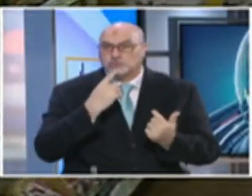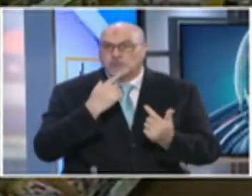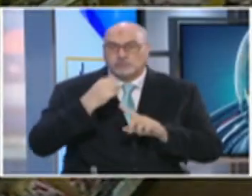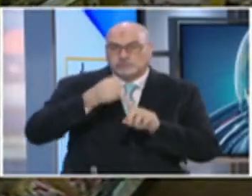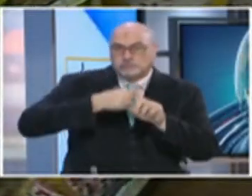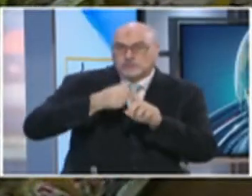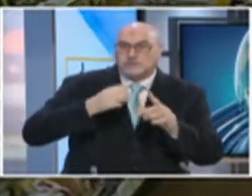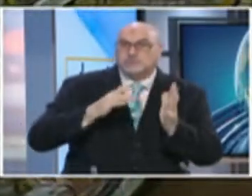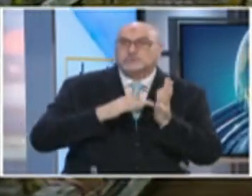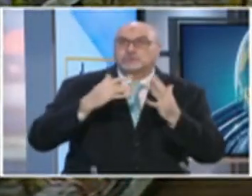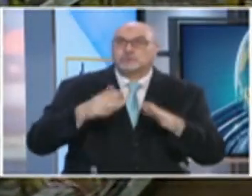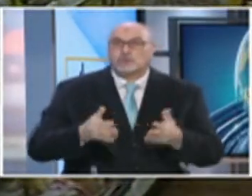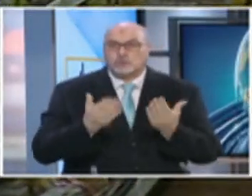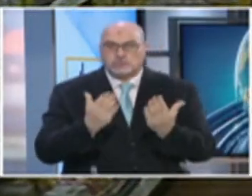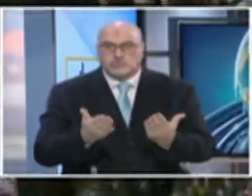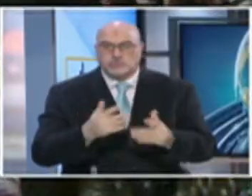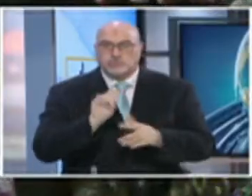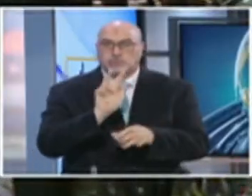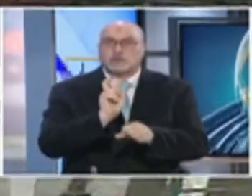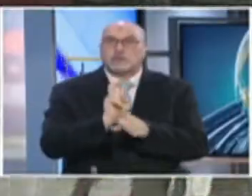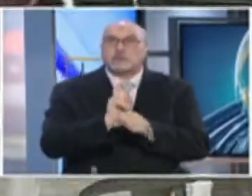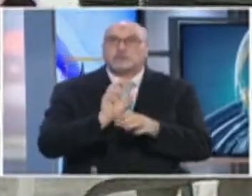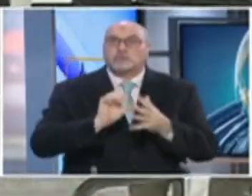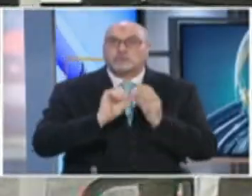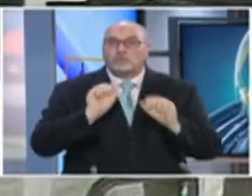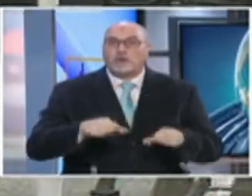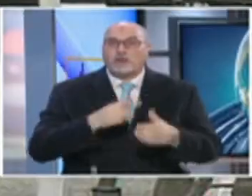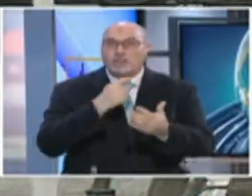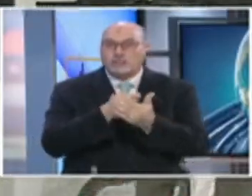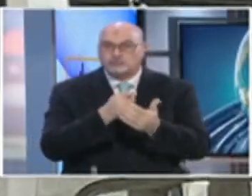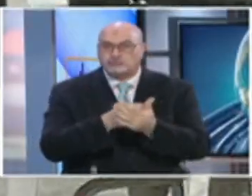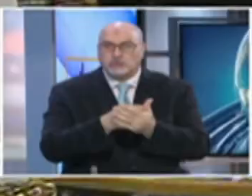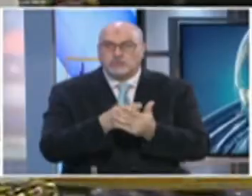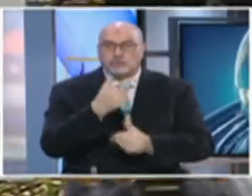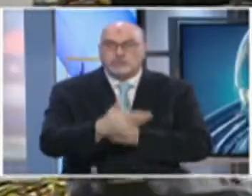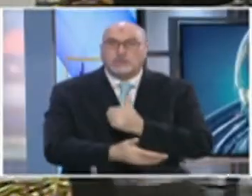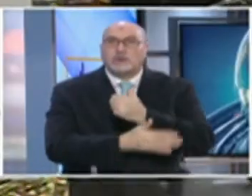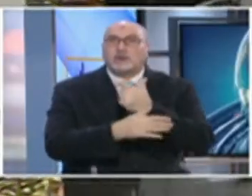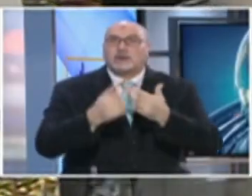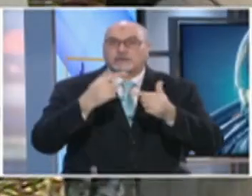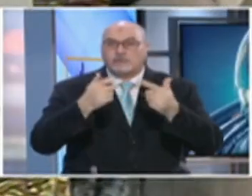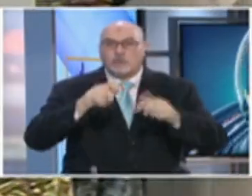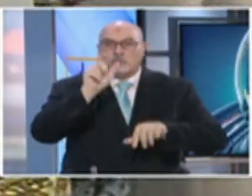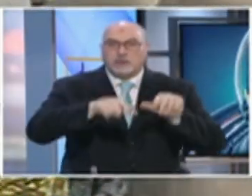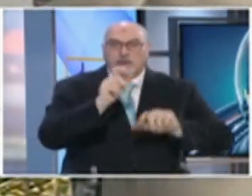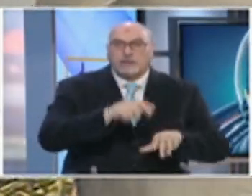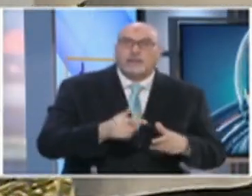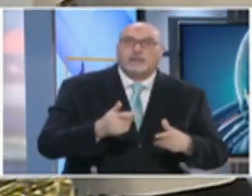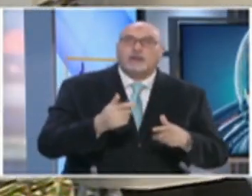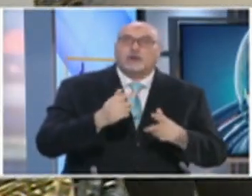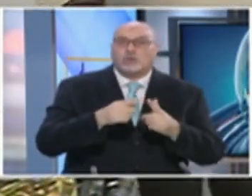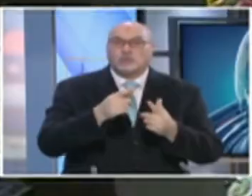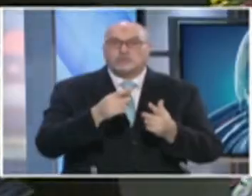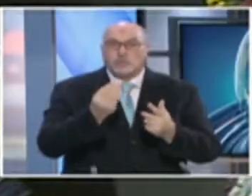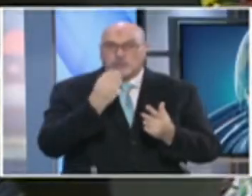التي تبذلها الدوله اليوم للمحافظه عليها من خلال دعمها المستمر لمختلف المواد الغذائيه، وهو ما